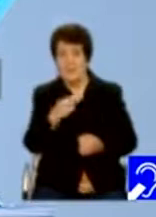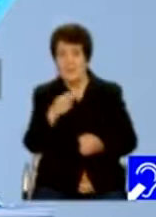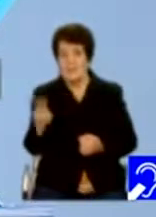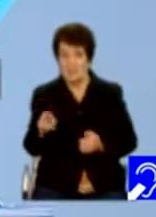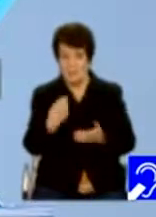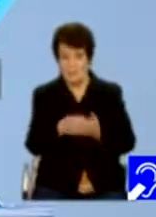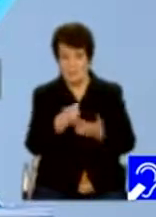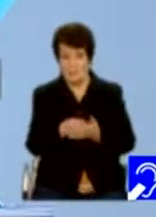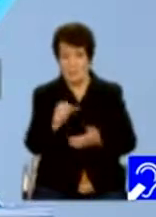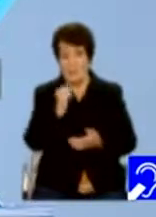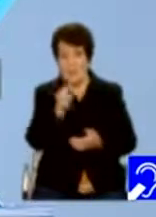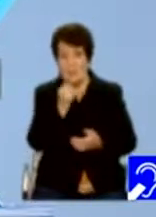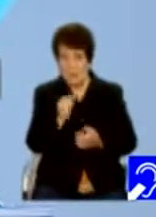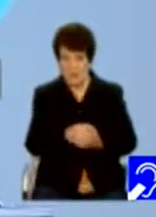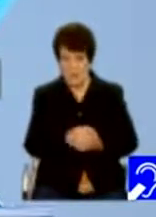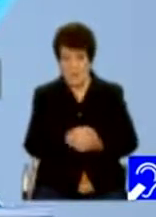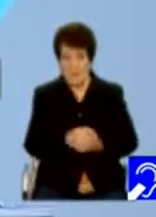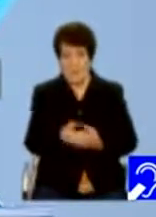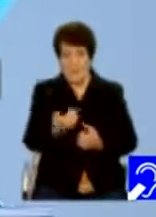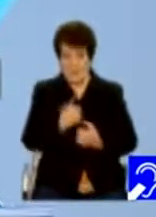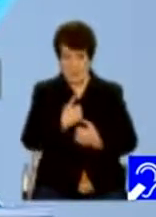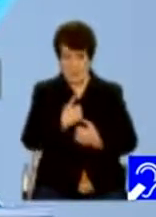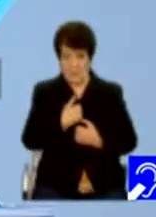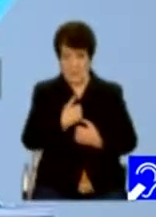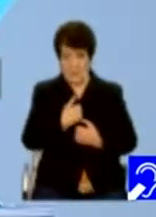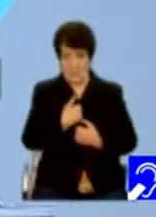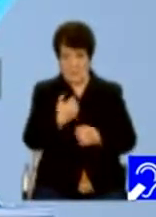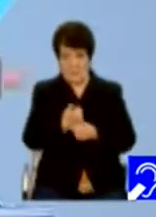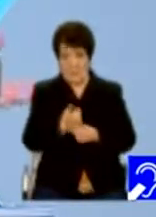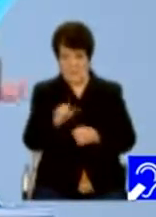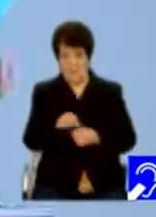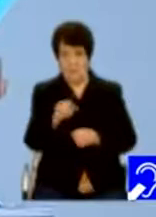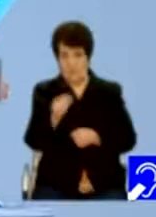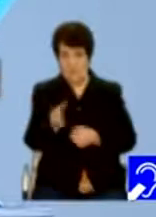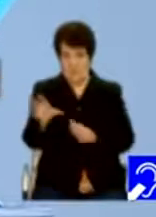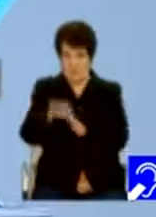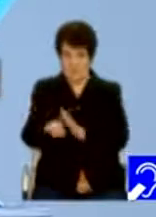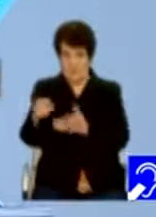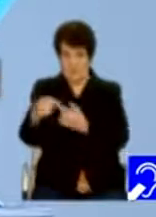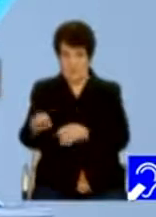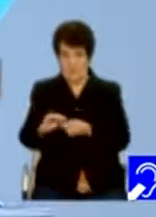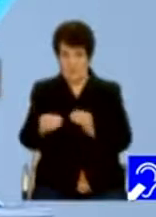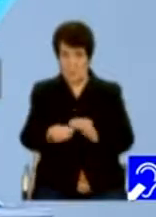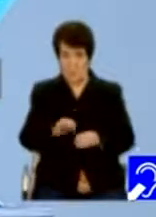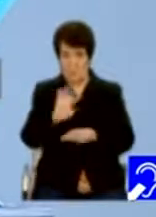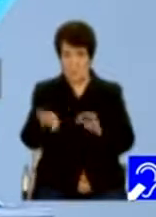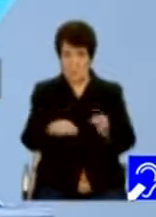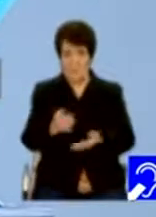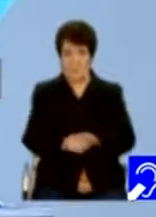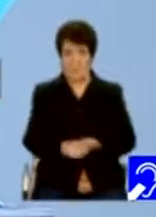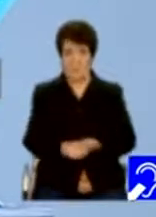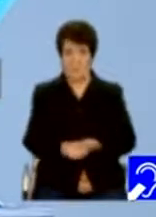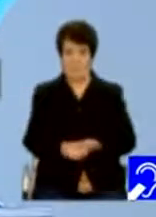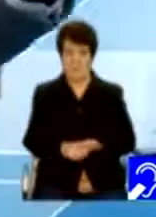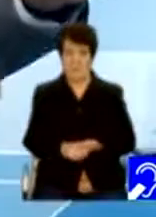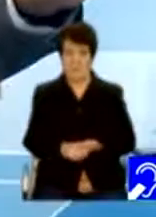din bugetul anual. Mulțumesc. Din nou, se face economii din acești bani și se investește pe alte segmente care pe proiectele concrete.